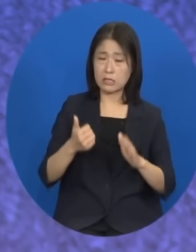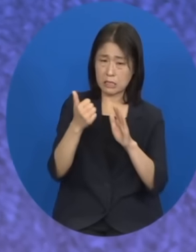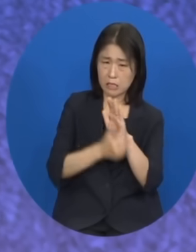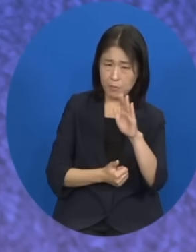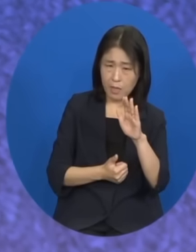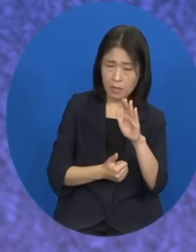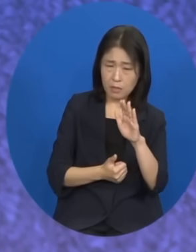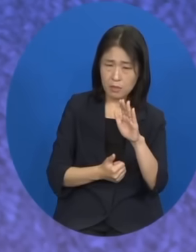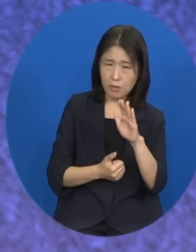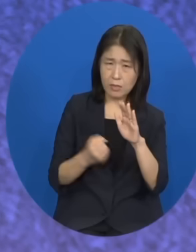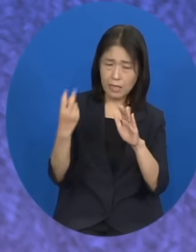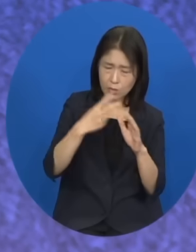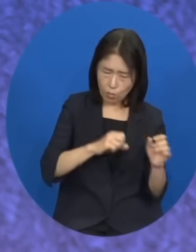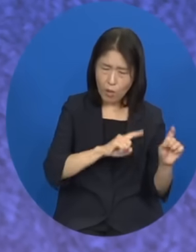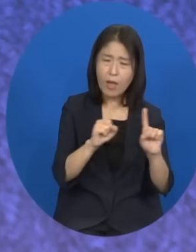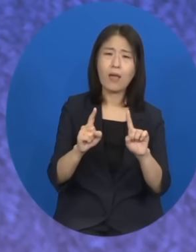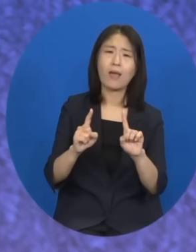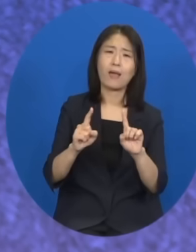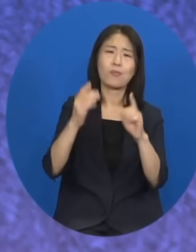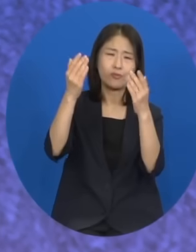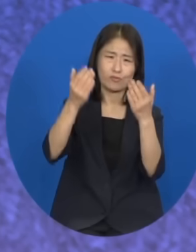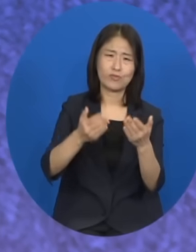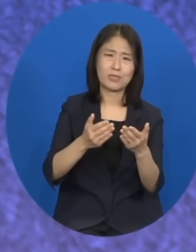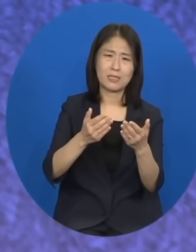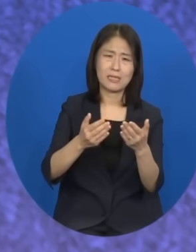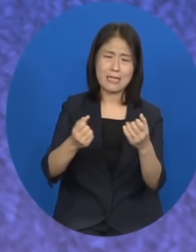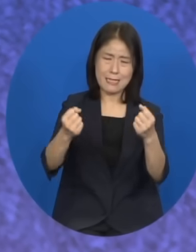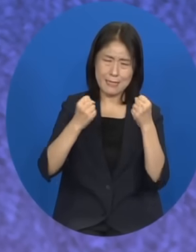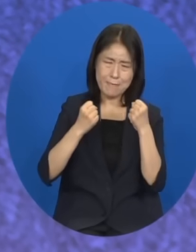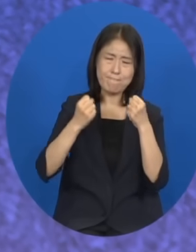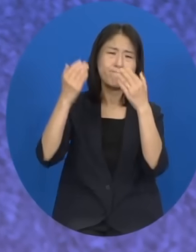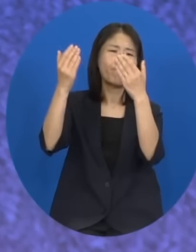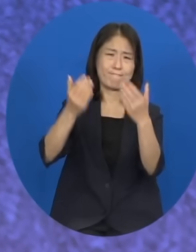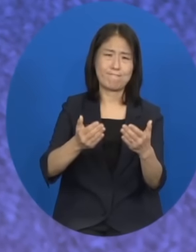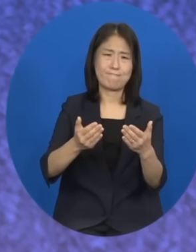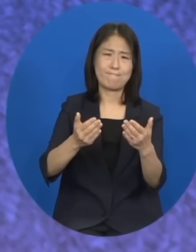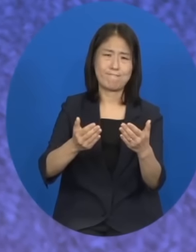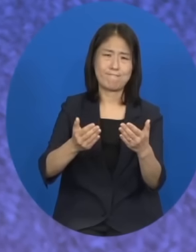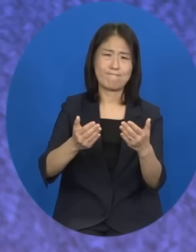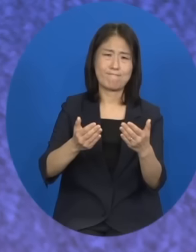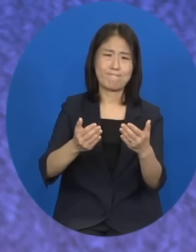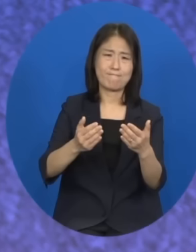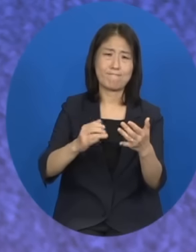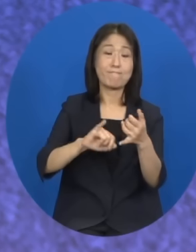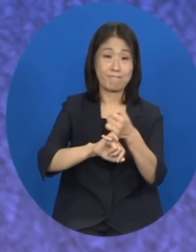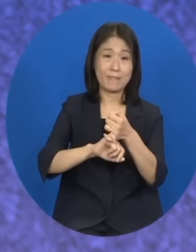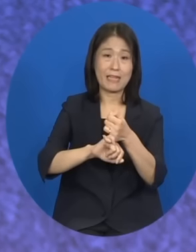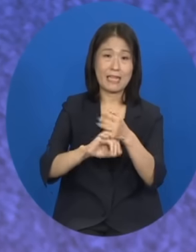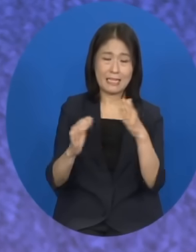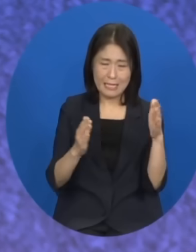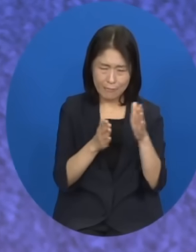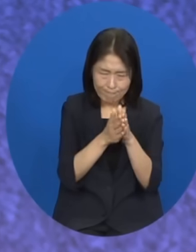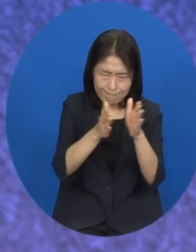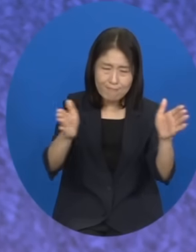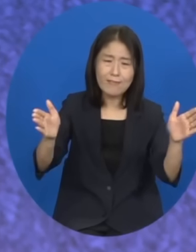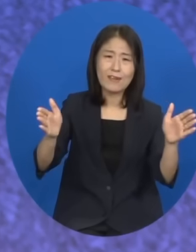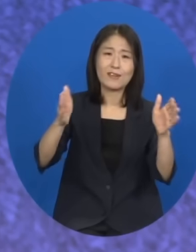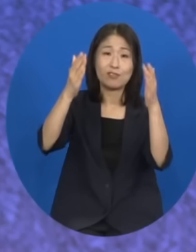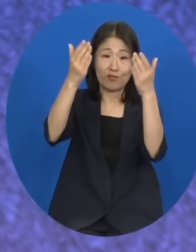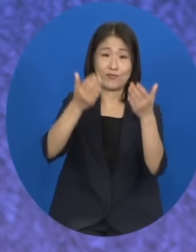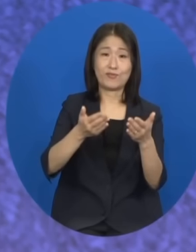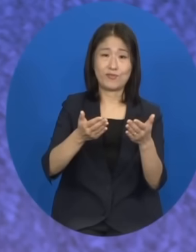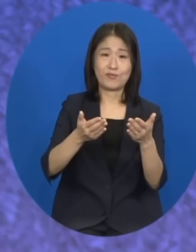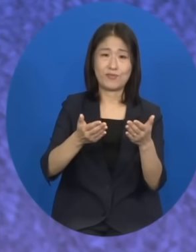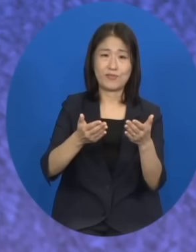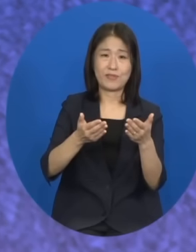일으키실 것입니다. 다시 시작할 힘을 주실 것입니다. 길이 환하게 보이게 하실 것입니다. 이제부터